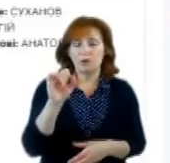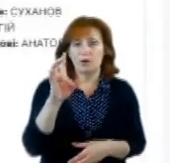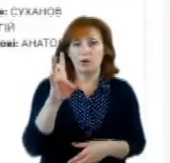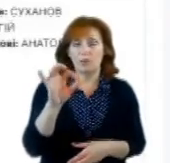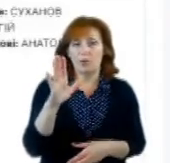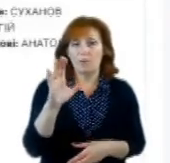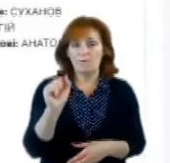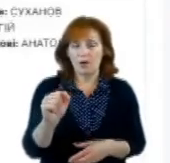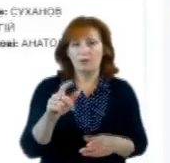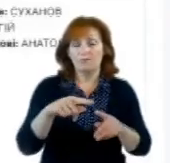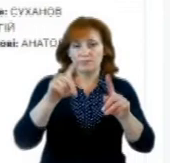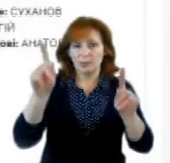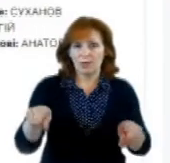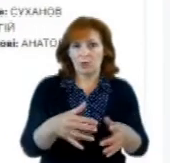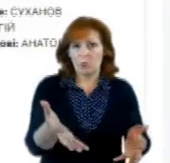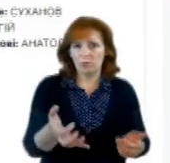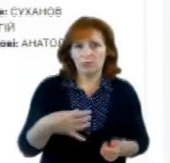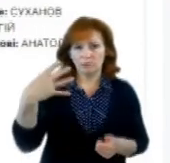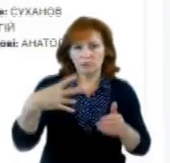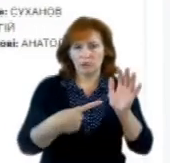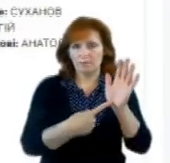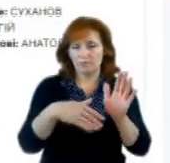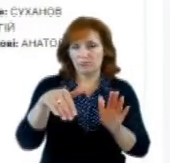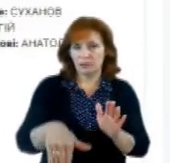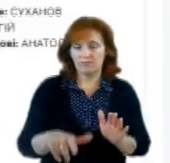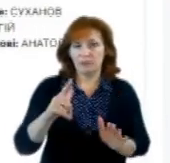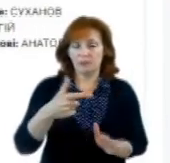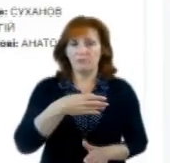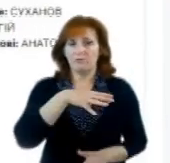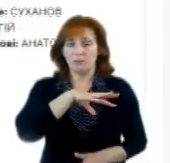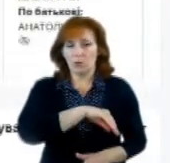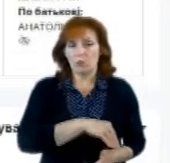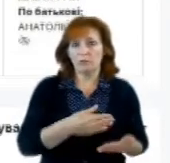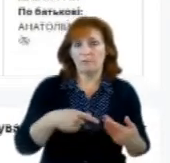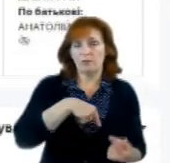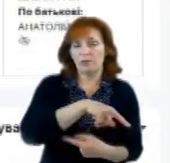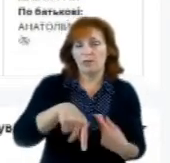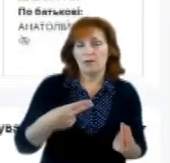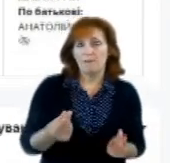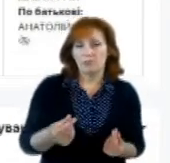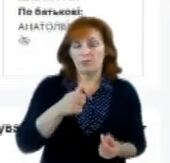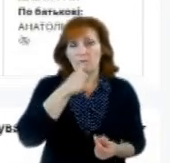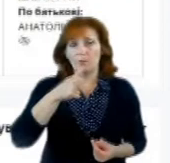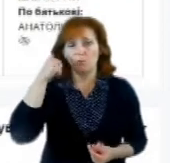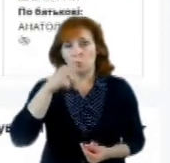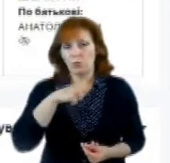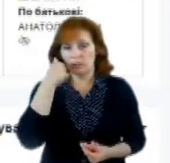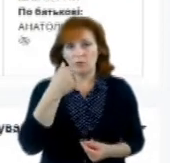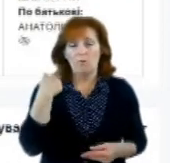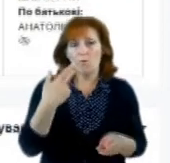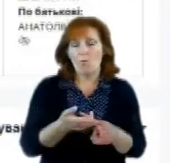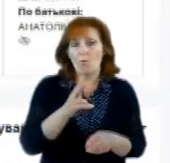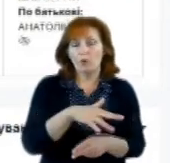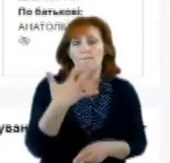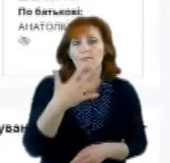декларацією, Суханов отримав майже 46 тисяч гривень доходу від підприємництва за минулий рік. При цьому дав у борг 5 мільйонів у гривнях та 2